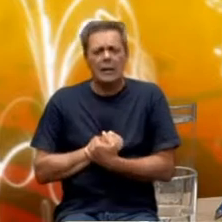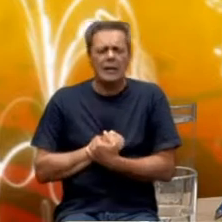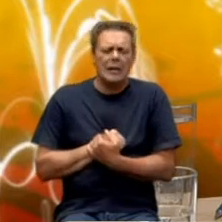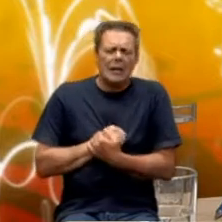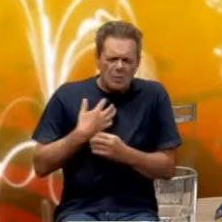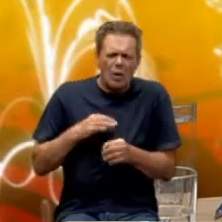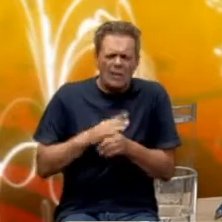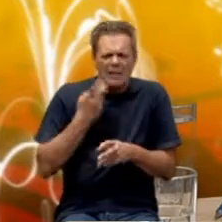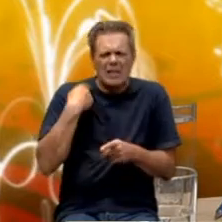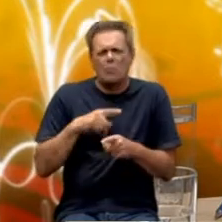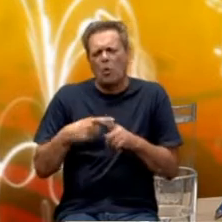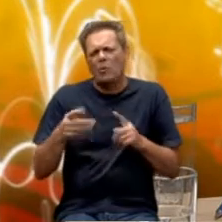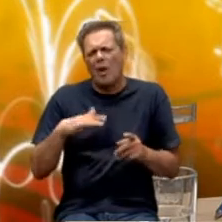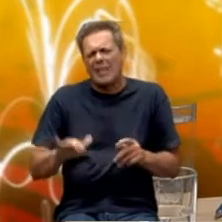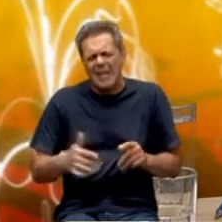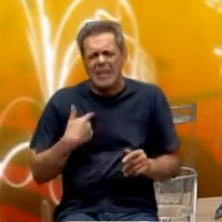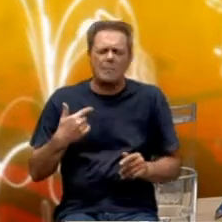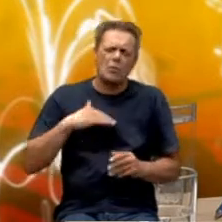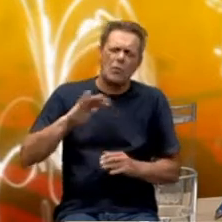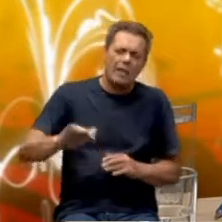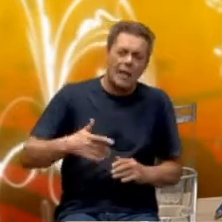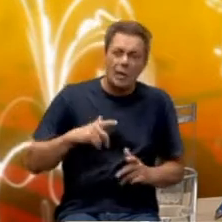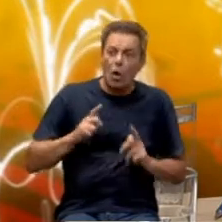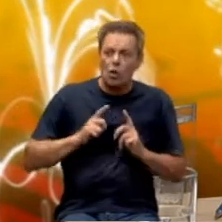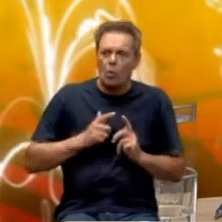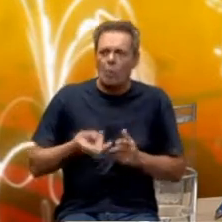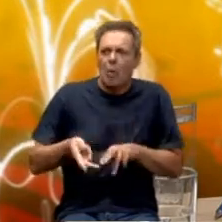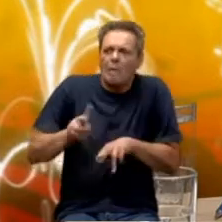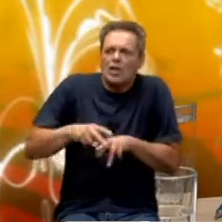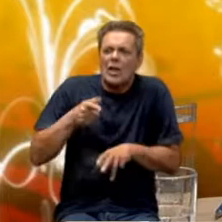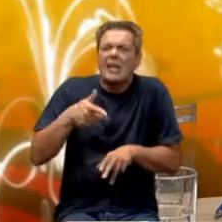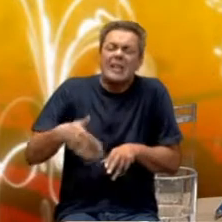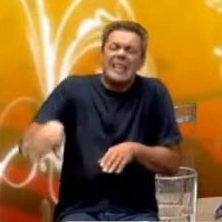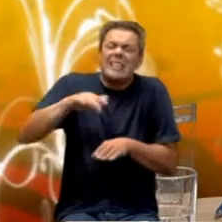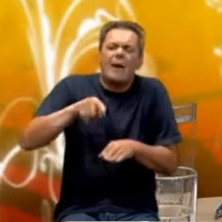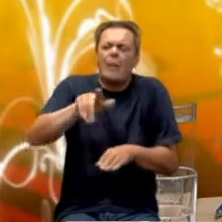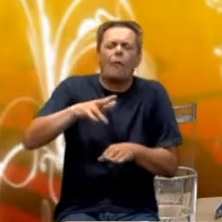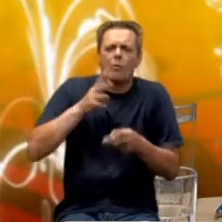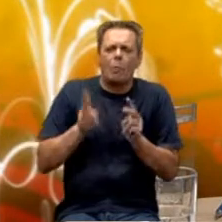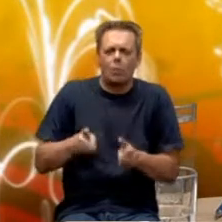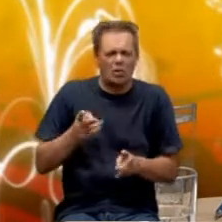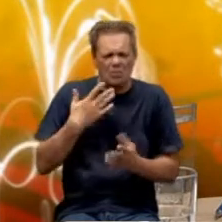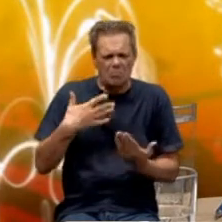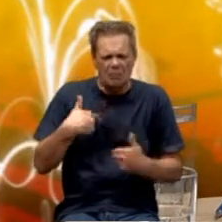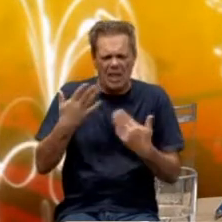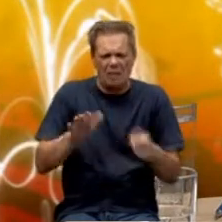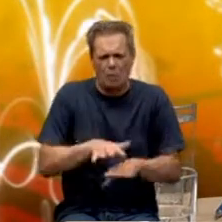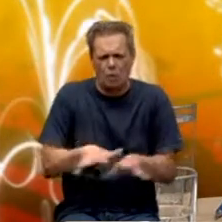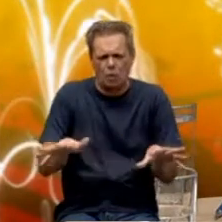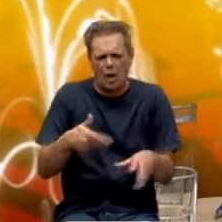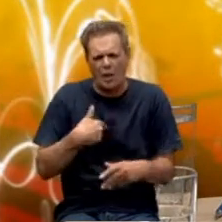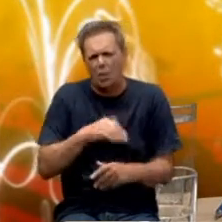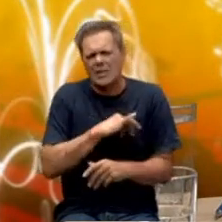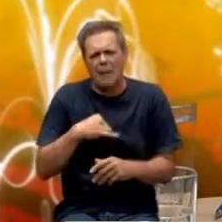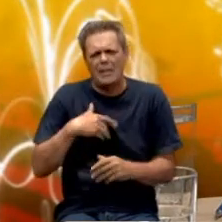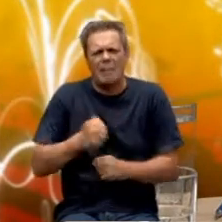djece očekujemo nešto izvan njihovih mogućnosti. Znači, ne dajemo prostora da oni razvijaju sami sebe